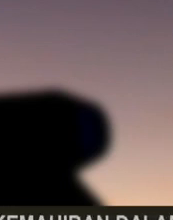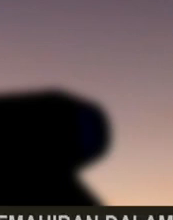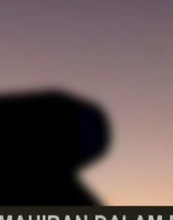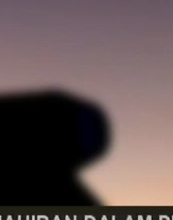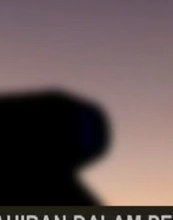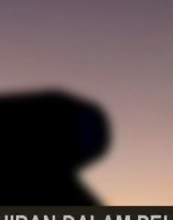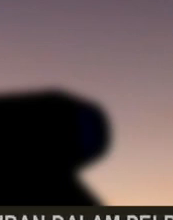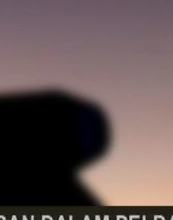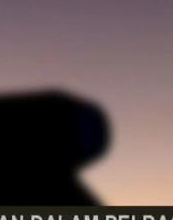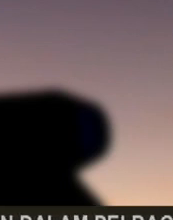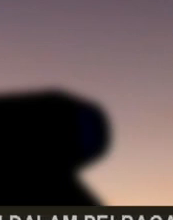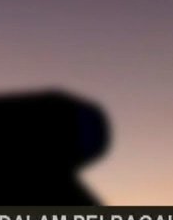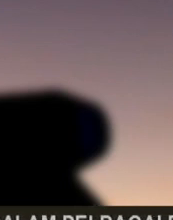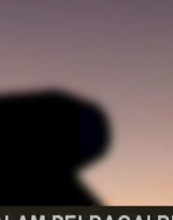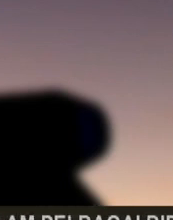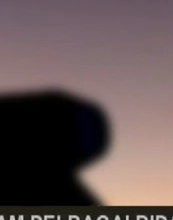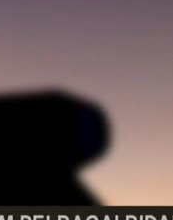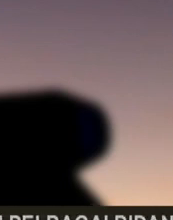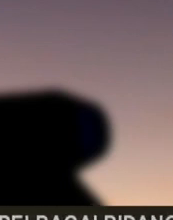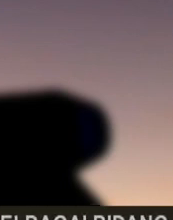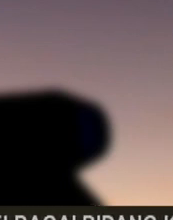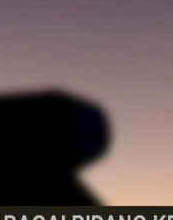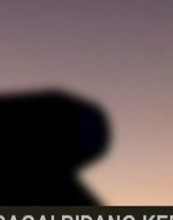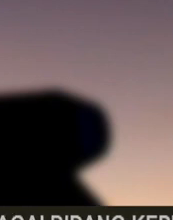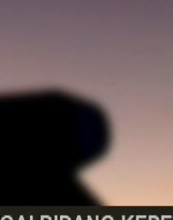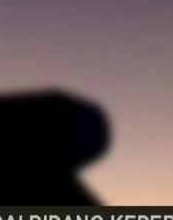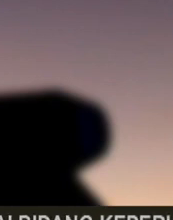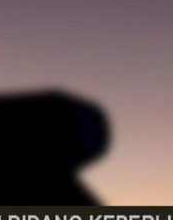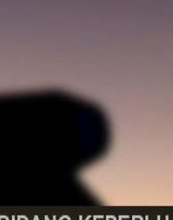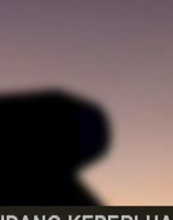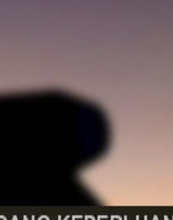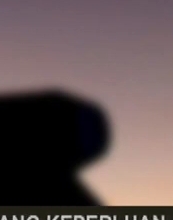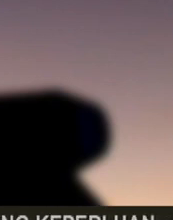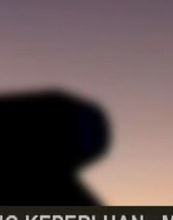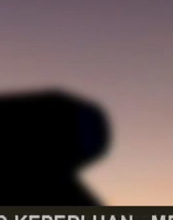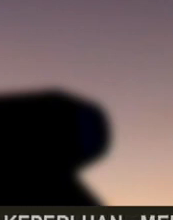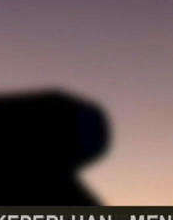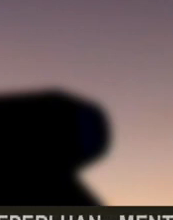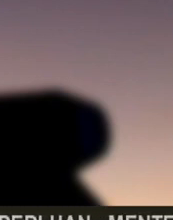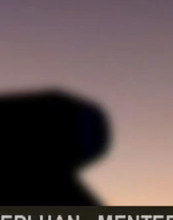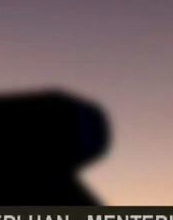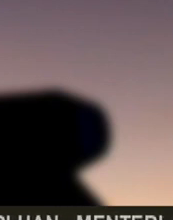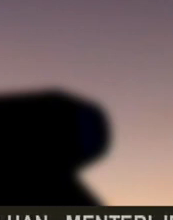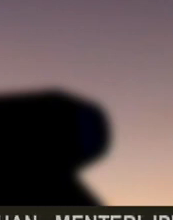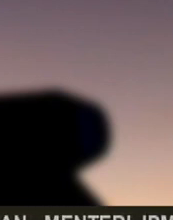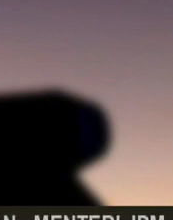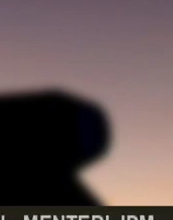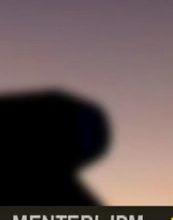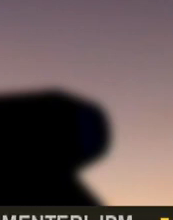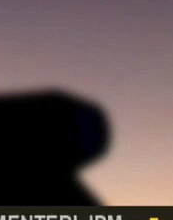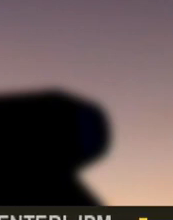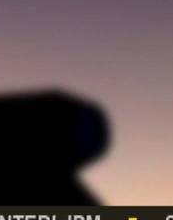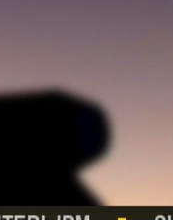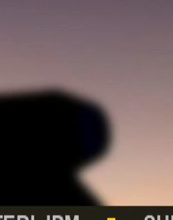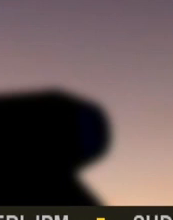bokel omondi Dara blind dan Bukit Ambon di daerah tutong pengumuman 1 syawal 1432h